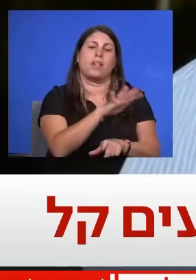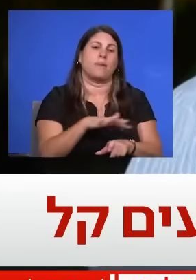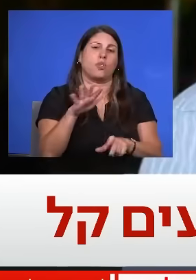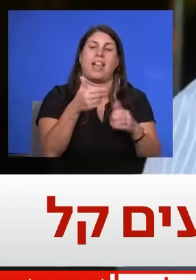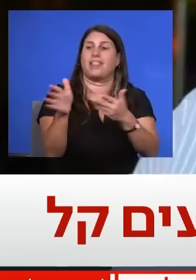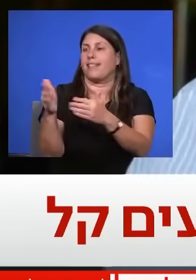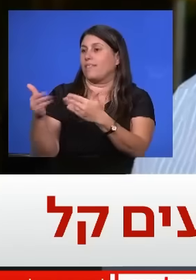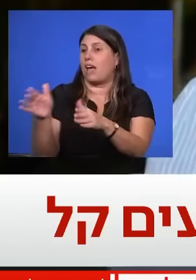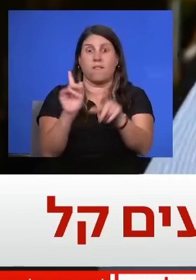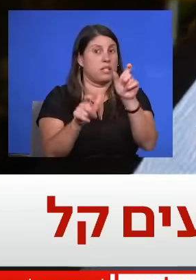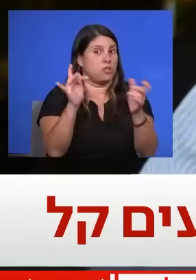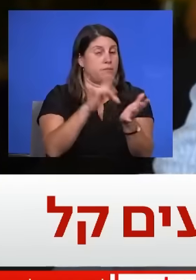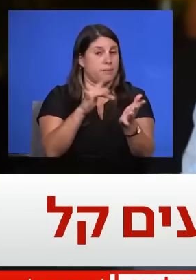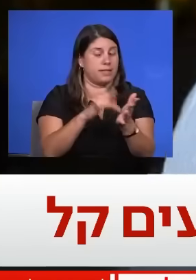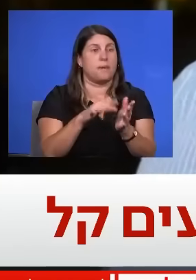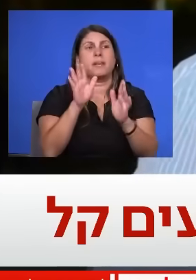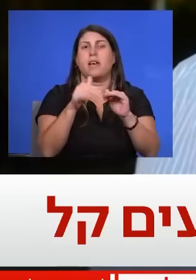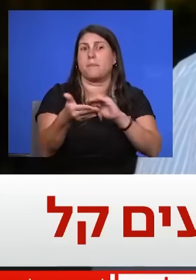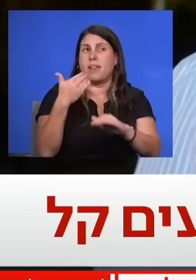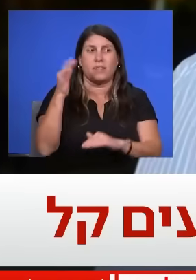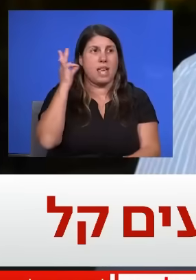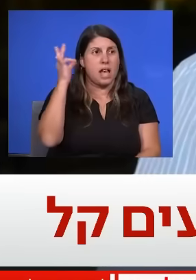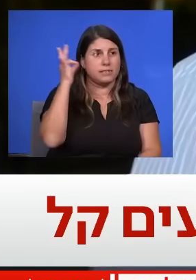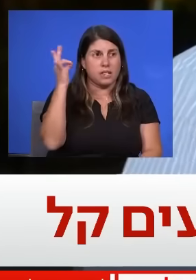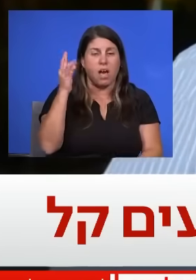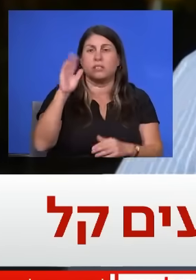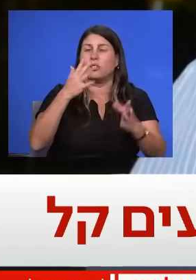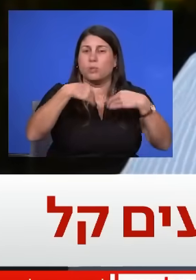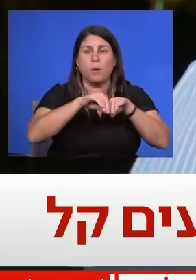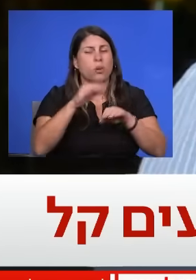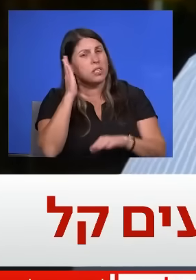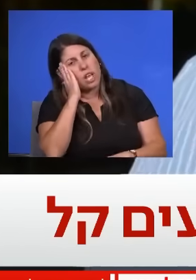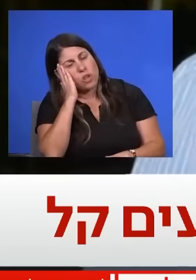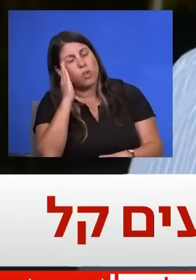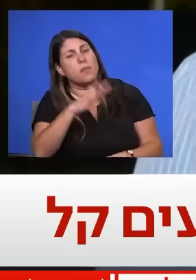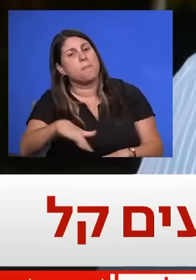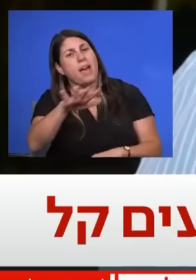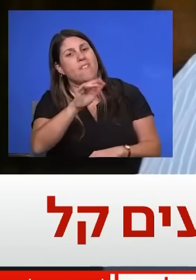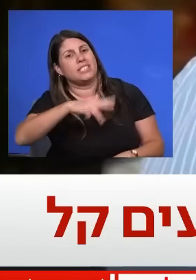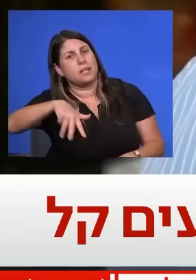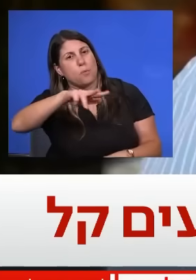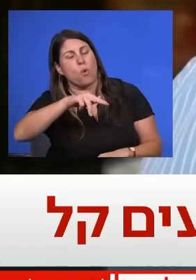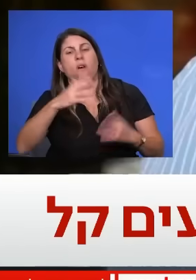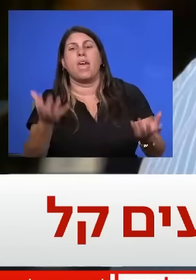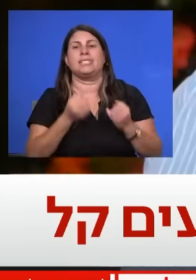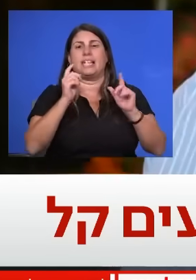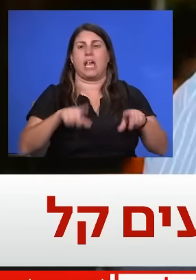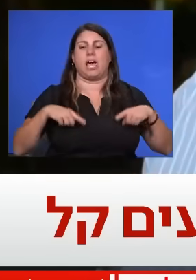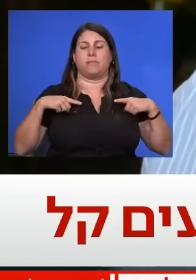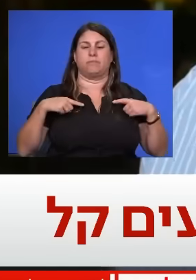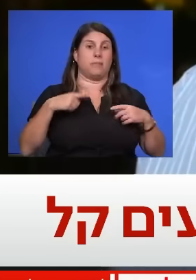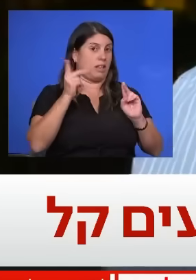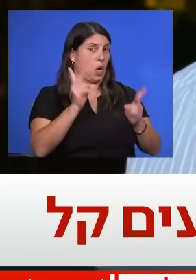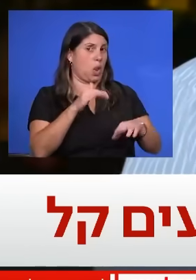נמצאים גם עוד לפני הזעקה. יש פה משפחות שישנות במרחבים הציבוריים, וזה הציל את החיים. אתה יכול להתקן אותנו, האם כל הדיירים